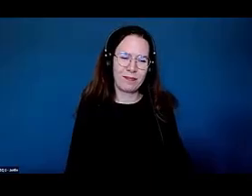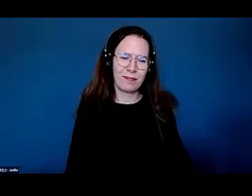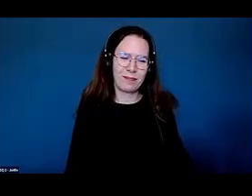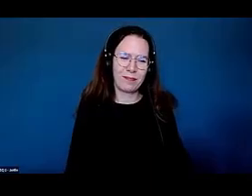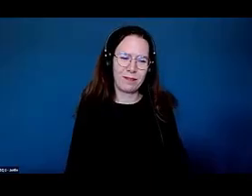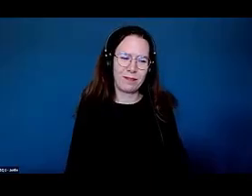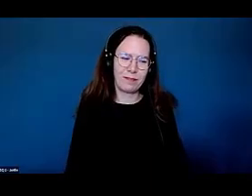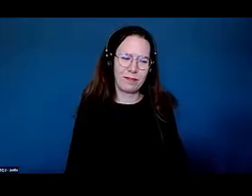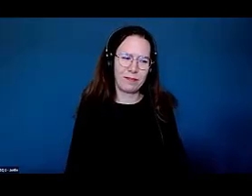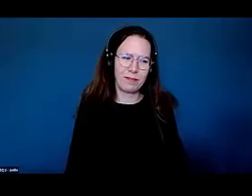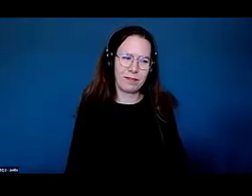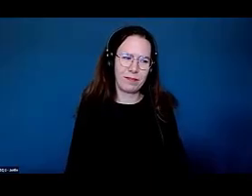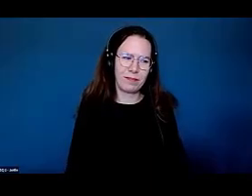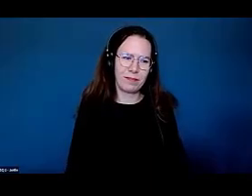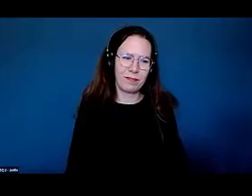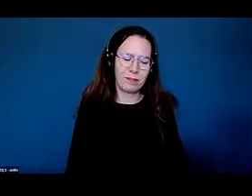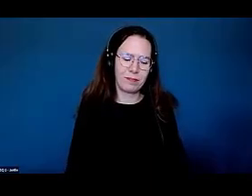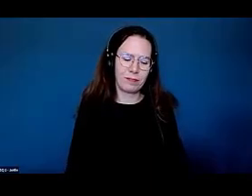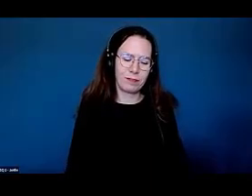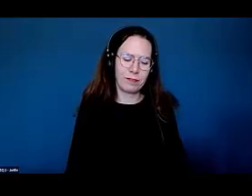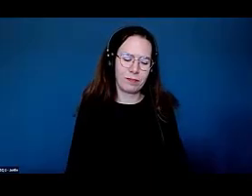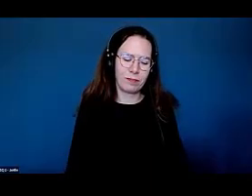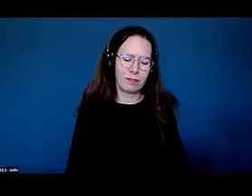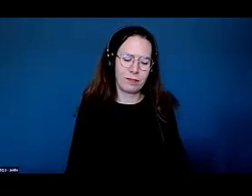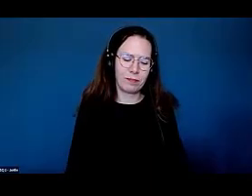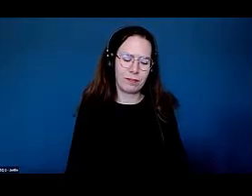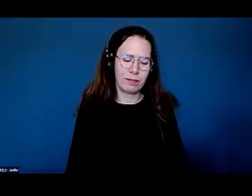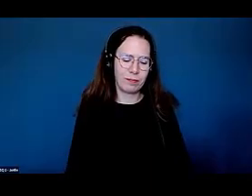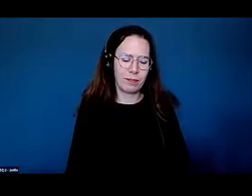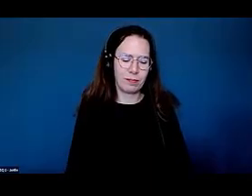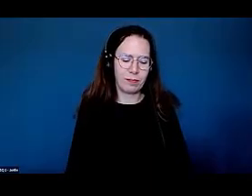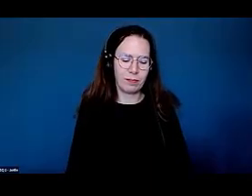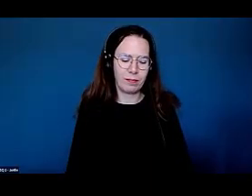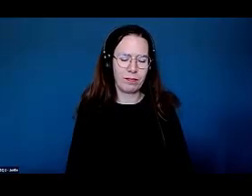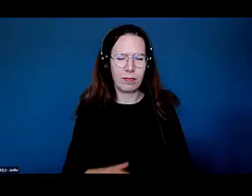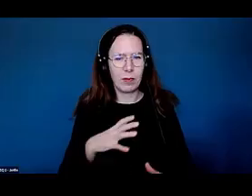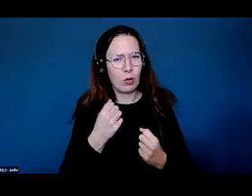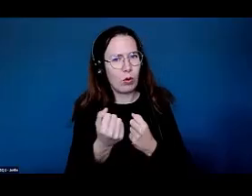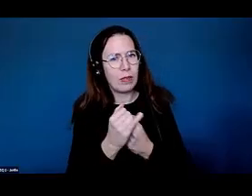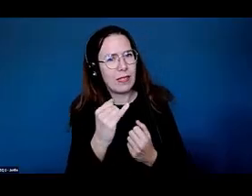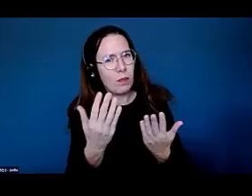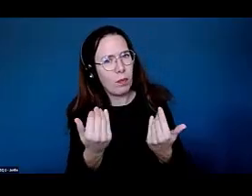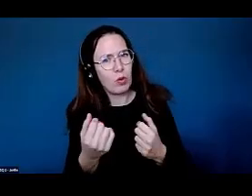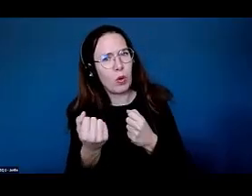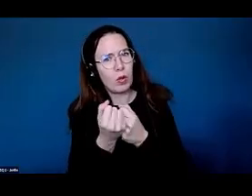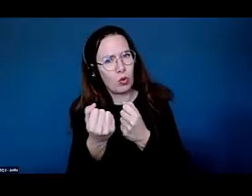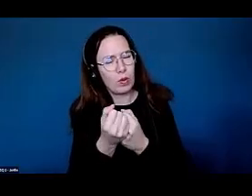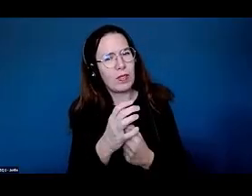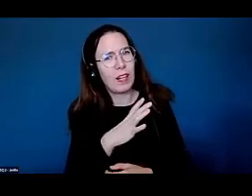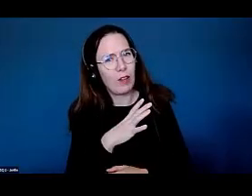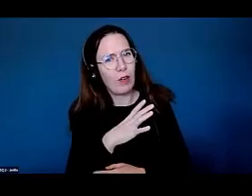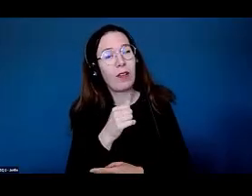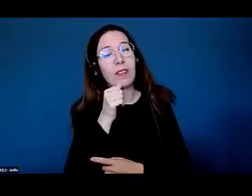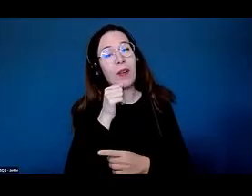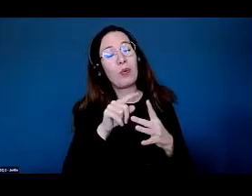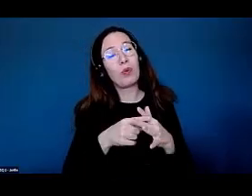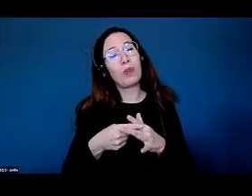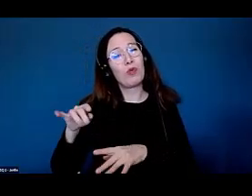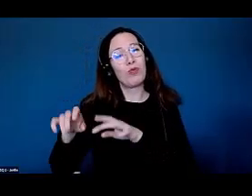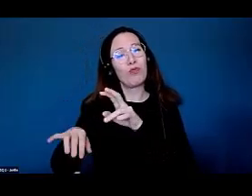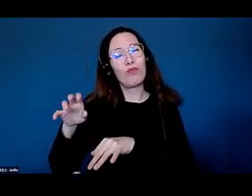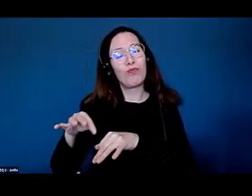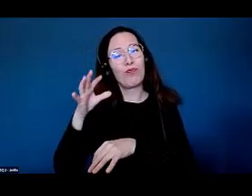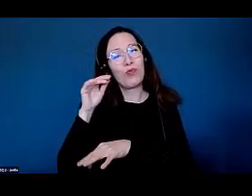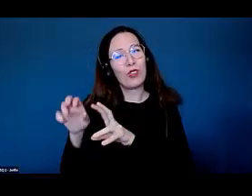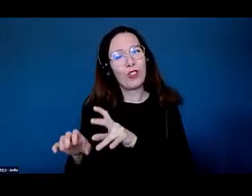juste rappeler les personnes qu'il y a du soutien qu'on a partagé sur